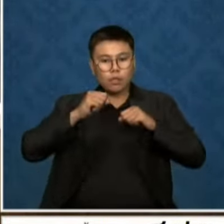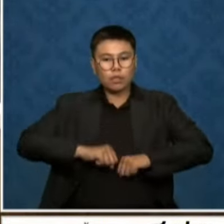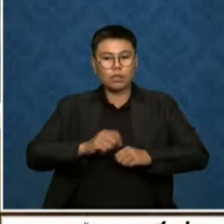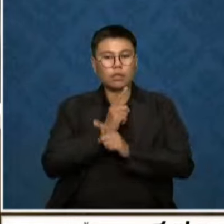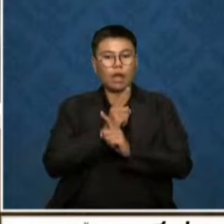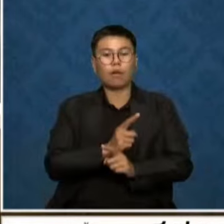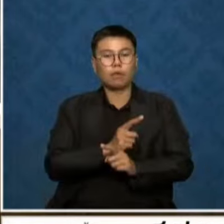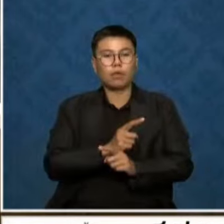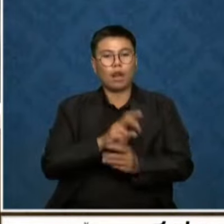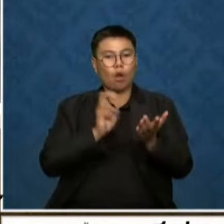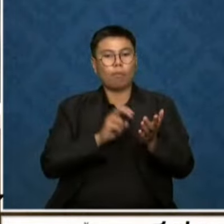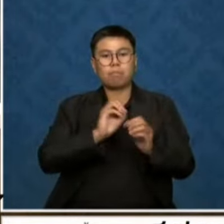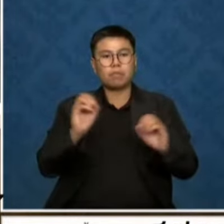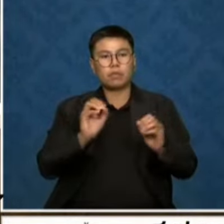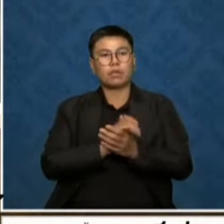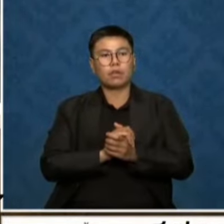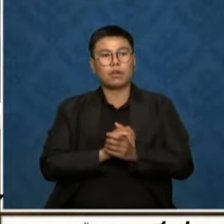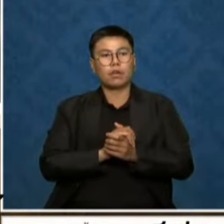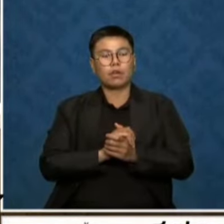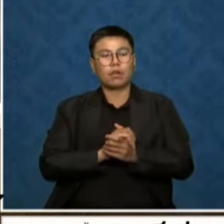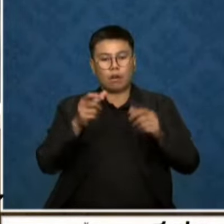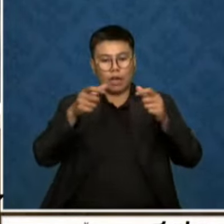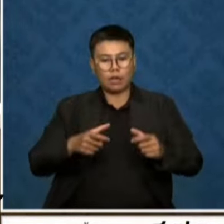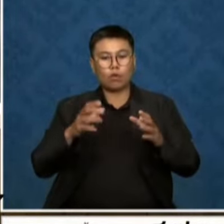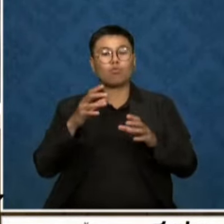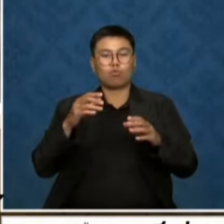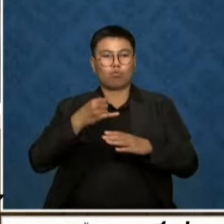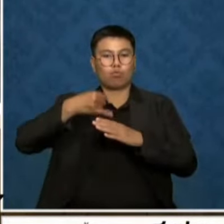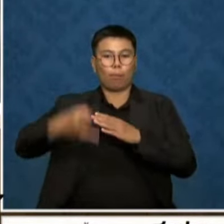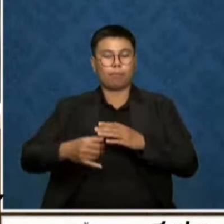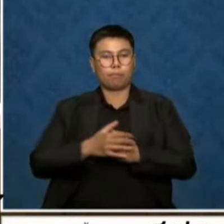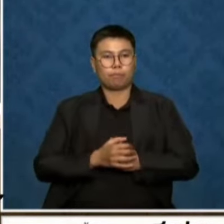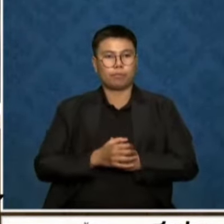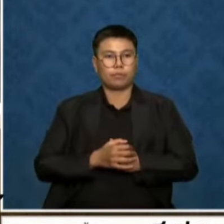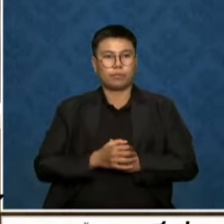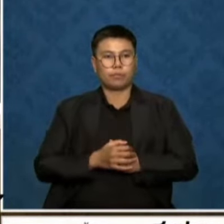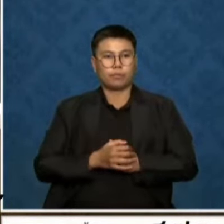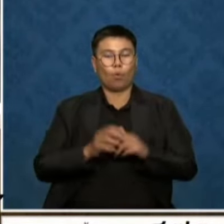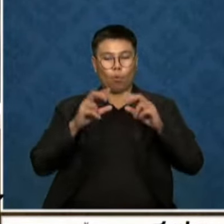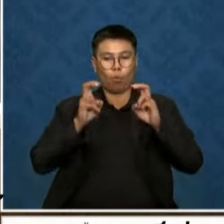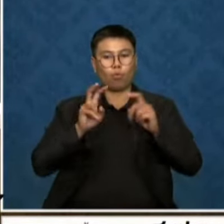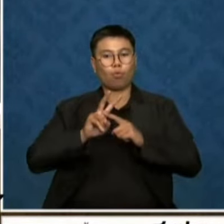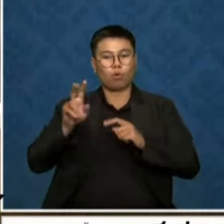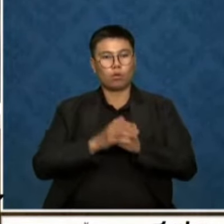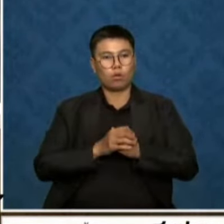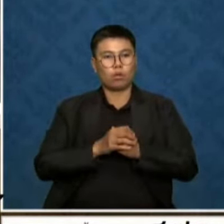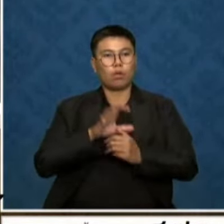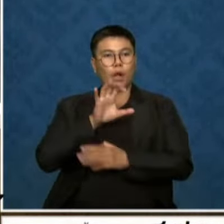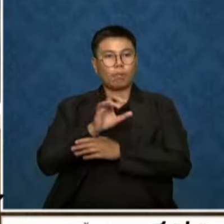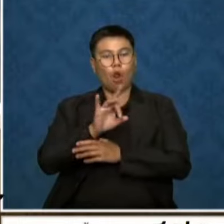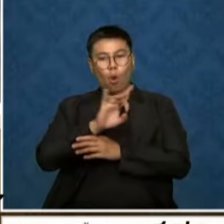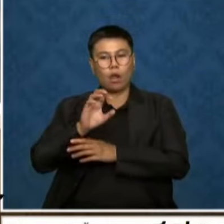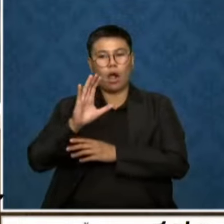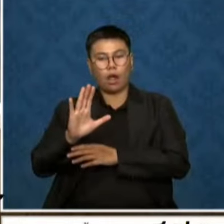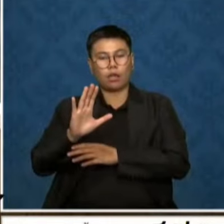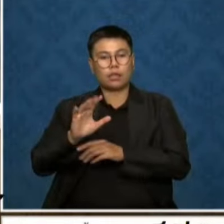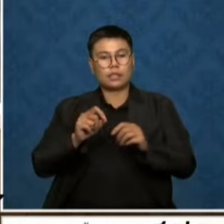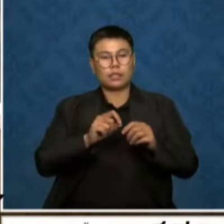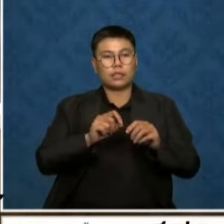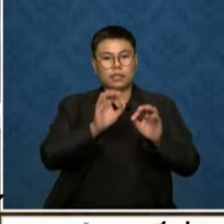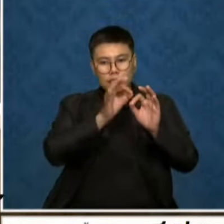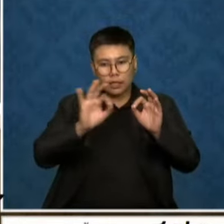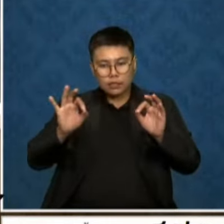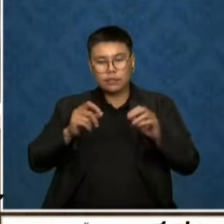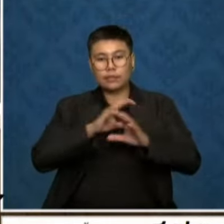นไปตามข้อบังคับใดมันไม่มีรองรับครับเพราะฉะนั้นประเด็นรายงานนี้ก็จบไปประเด็นที่2ครับในข้อบังคับ105นี่เขียนไว้ชัด